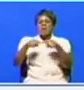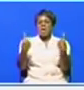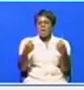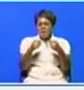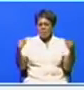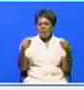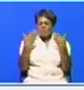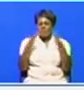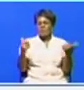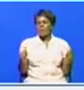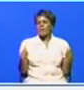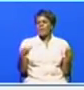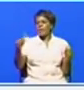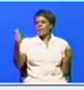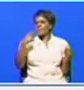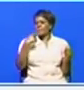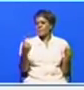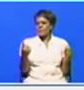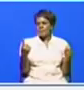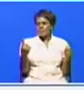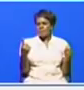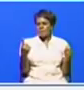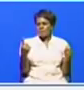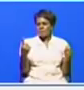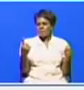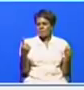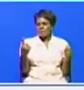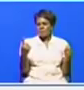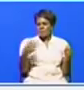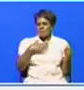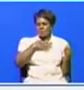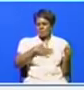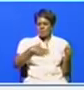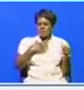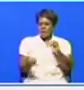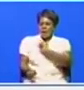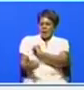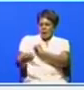hautakwisha. Mwingine anasema hello, tafadhali ni shauri